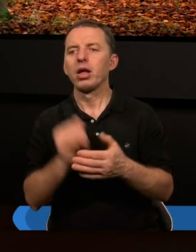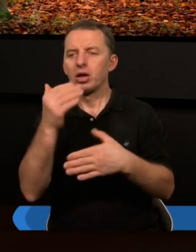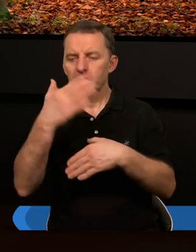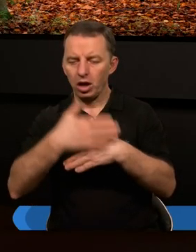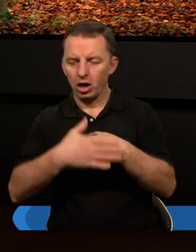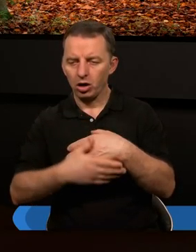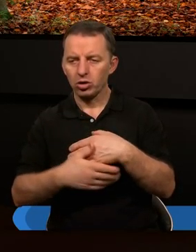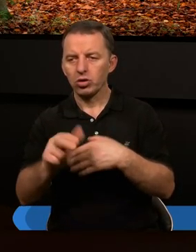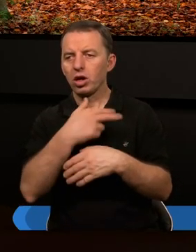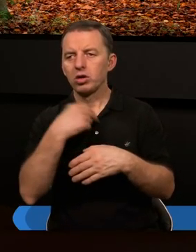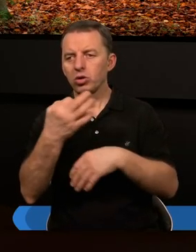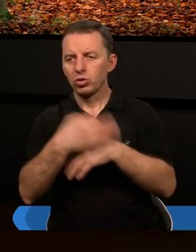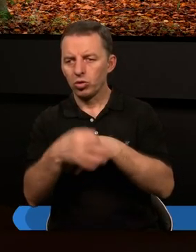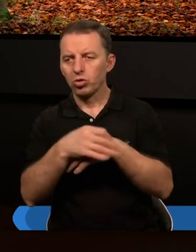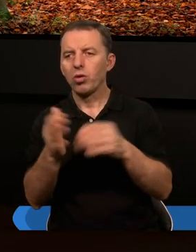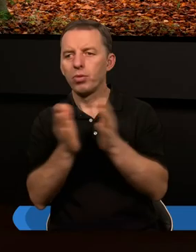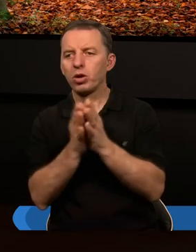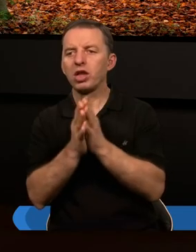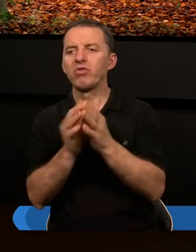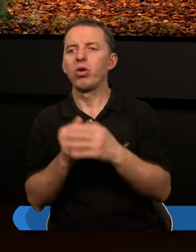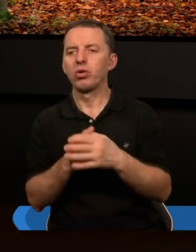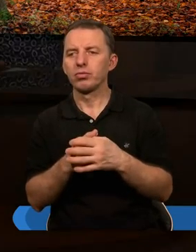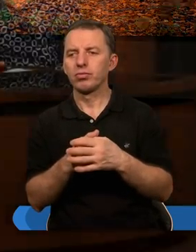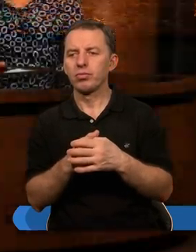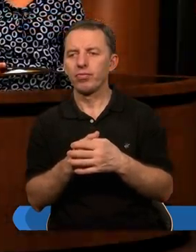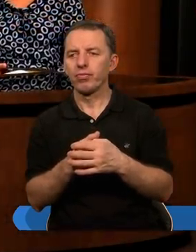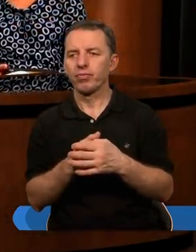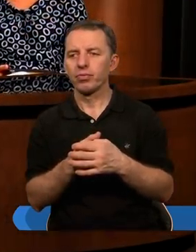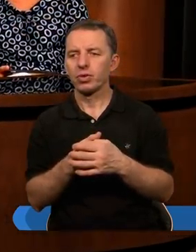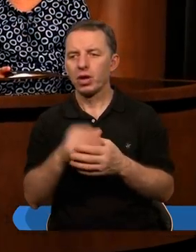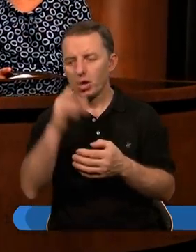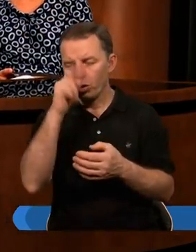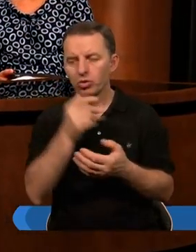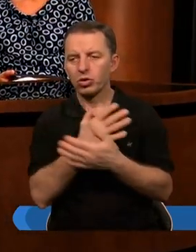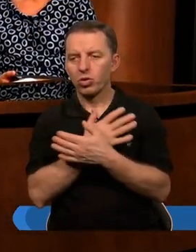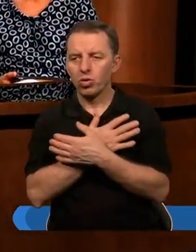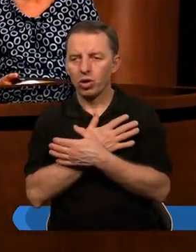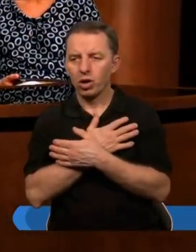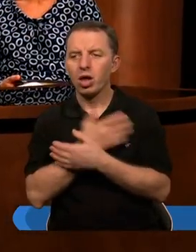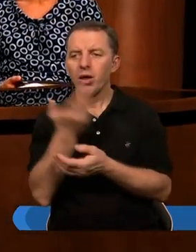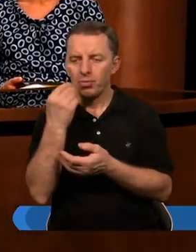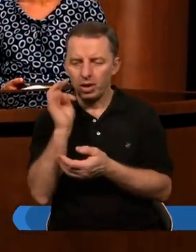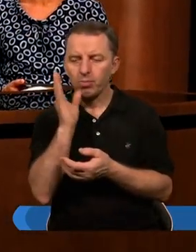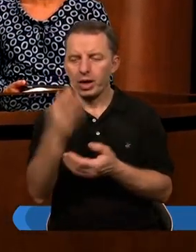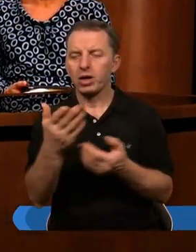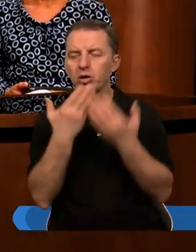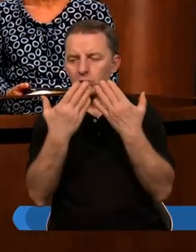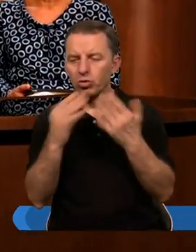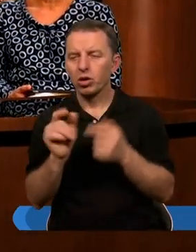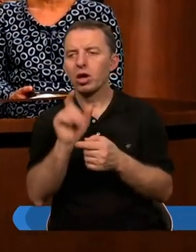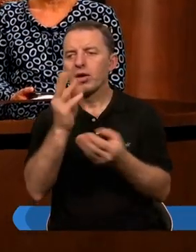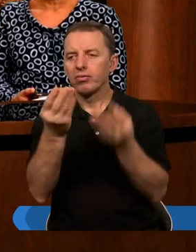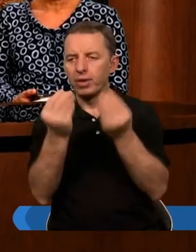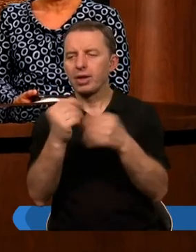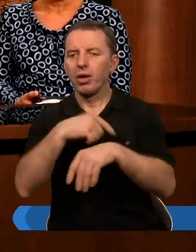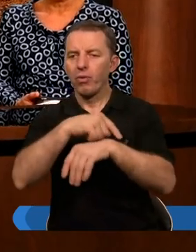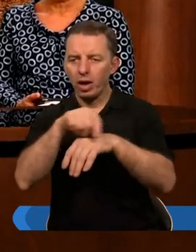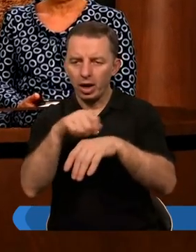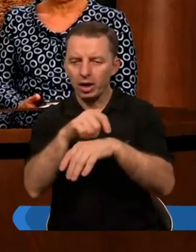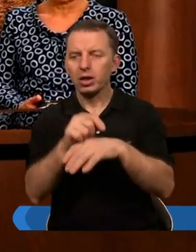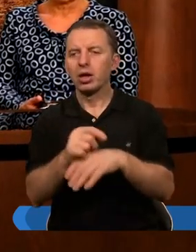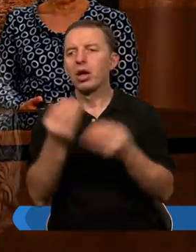Zakończmy to nasze studium modlitwą. Ojcze ukochany, tak bardzo dziękujemy Ci za te wspaniałe